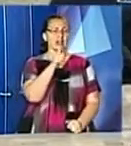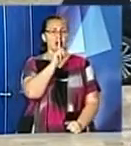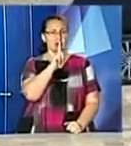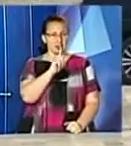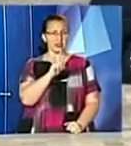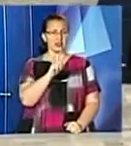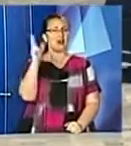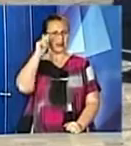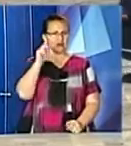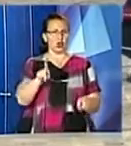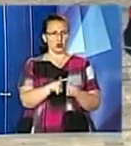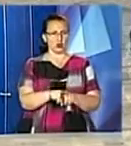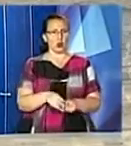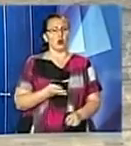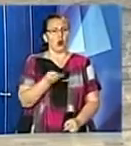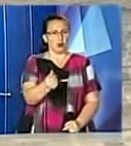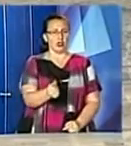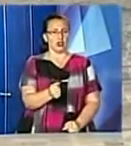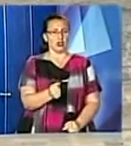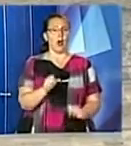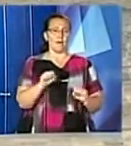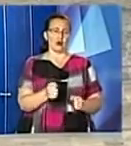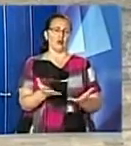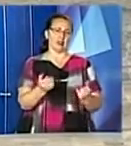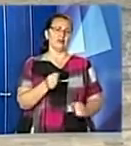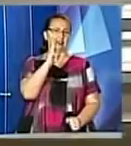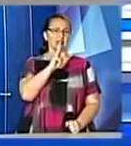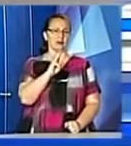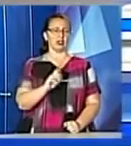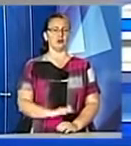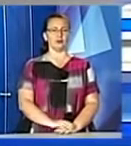також оплачуємо, з перших місяців можна буде отримувати заробітну плату.